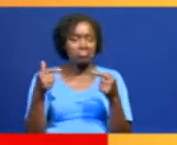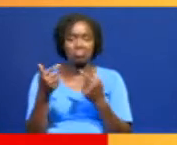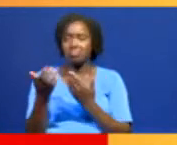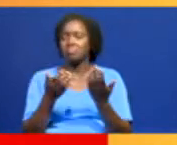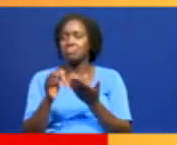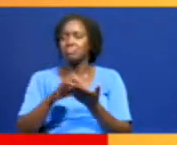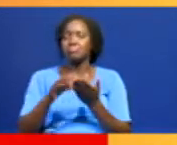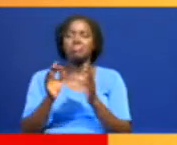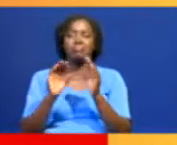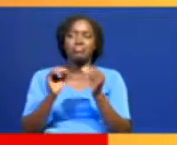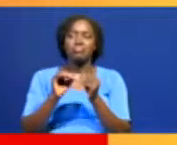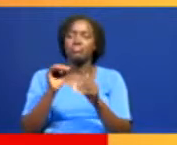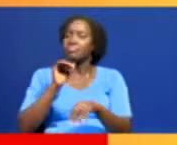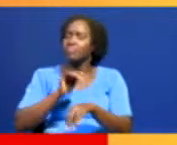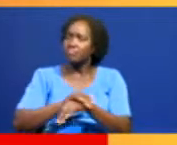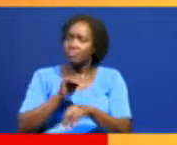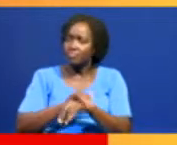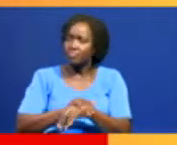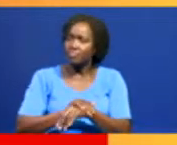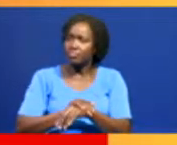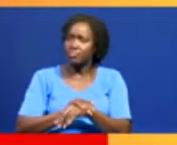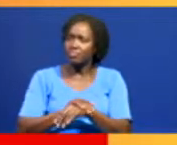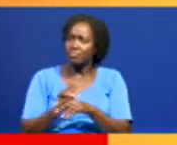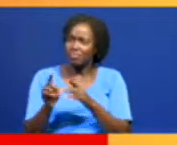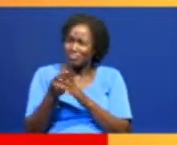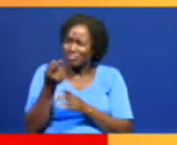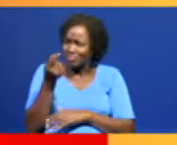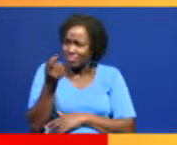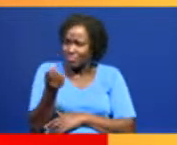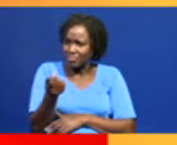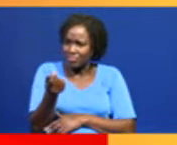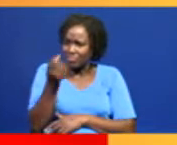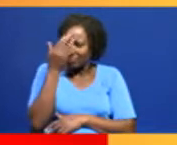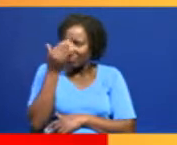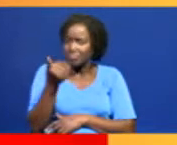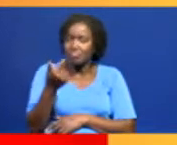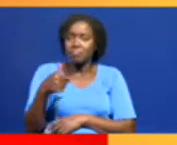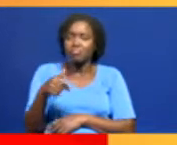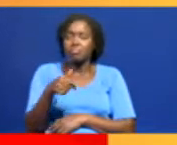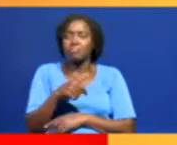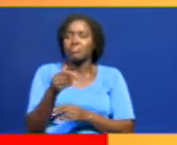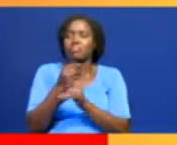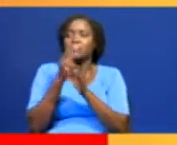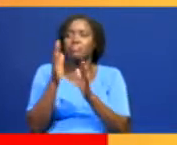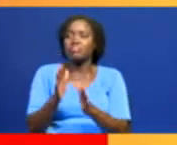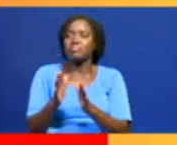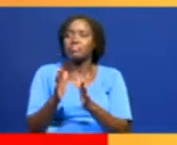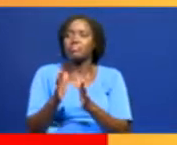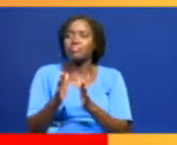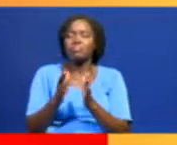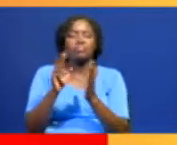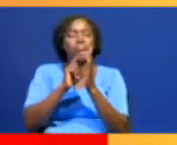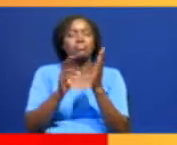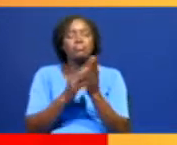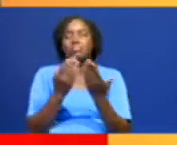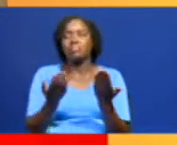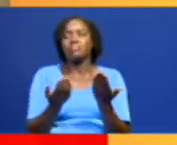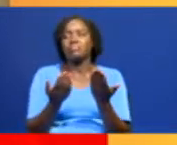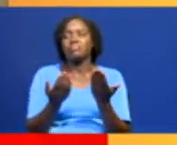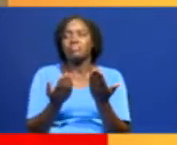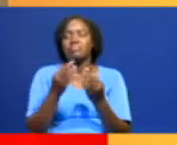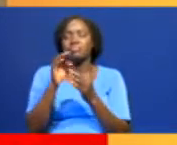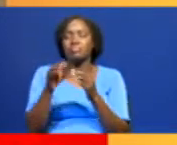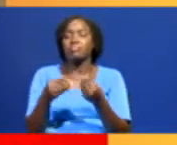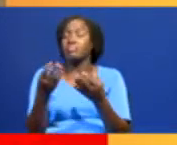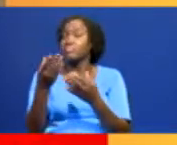Fund. Ilikuwa ni vizuri kuanza kwa chini kwanza, kwa sababu hata sisi ambao ni Wakristo tunasoma mahali inasema kwamba